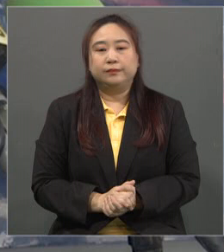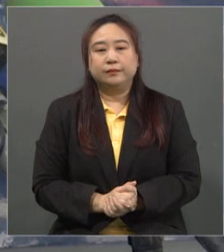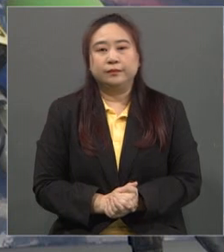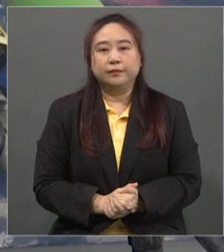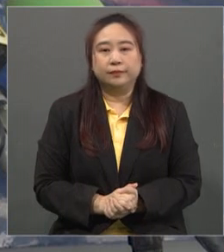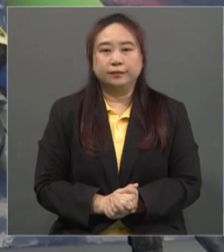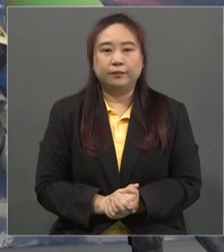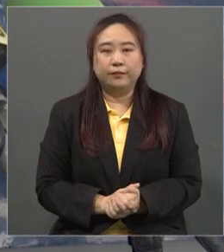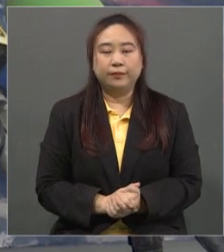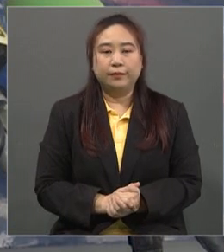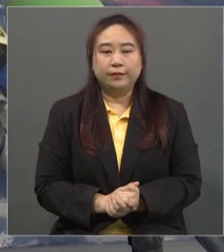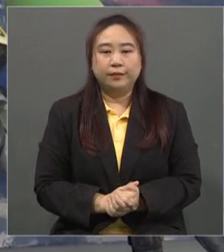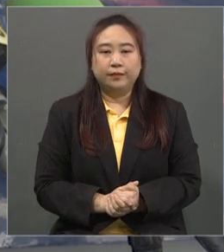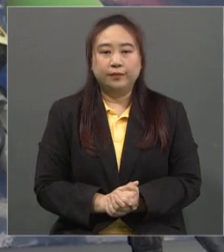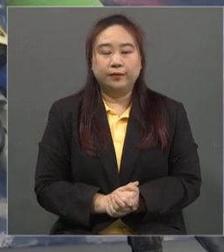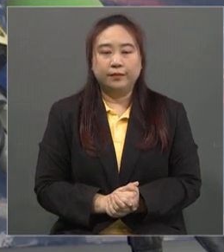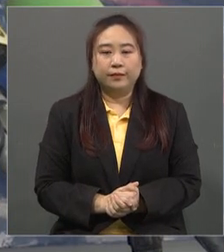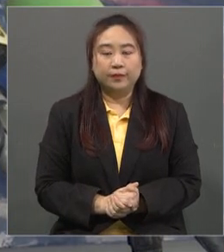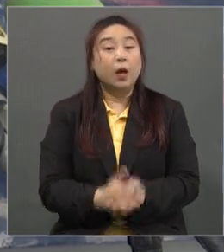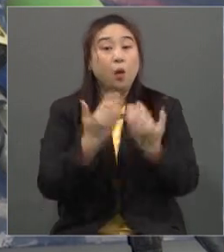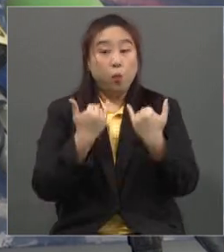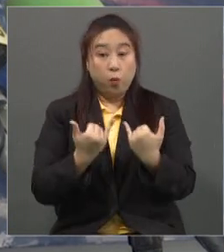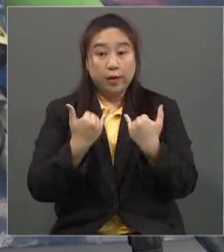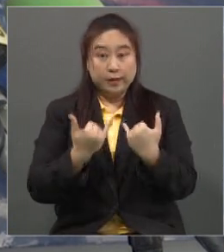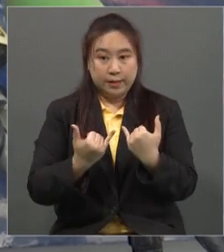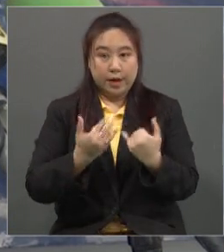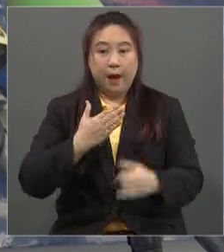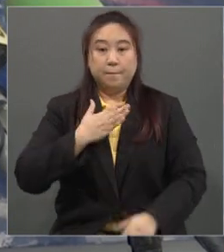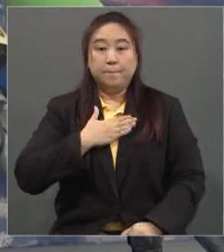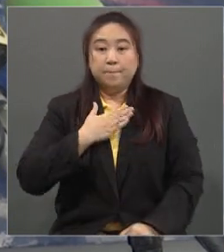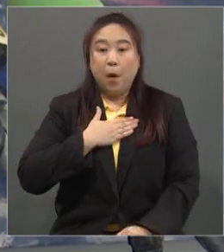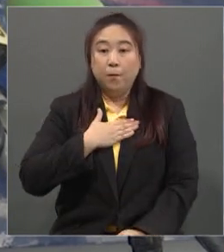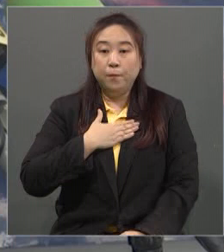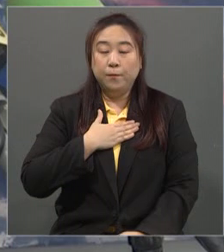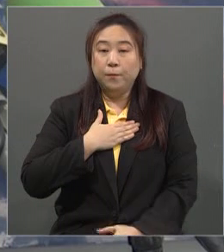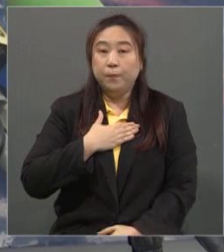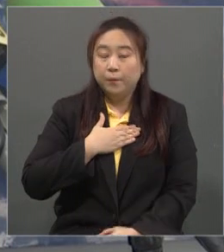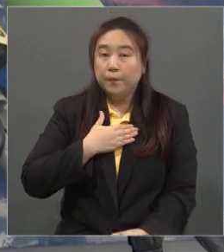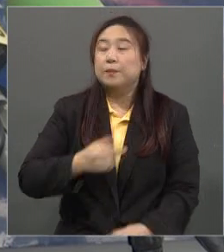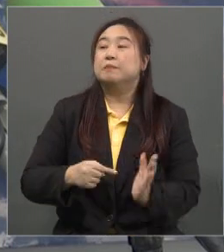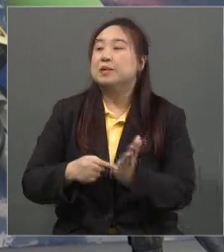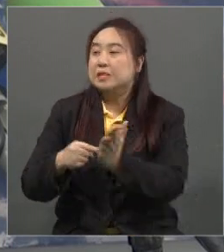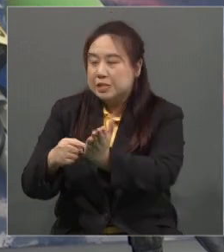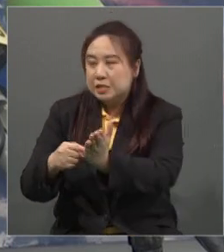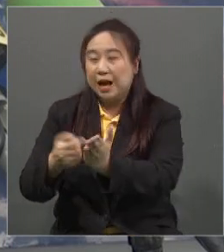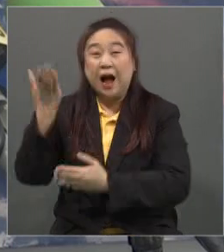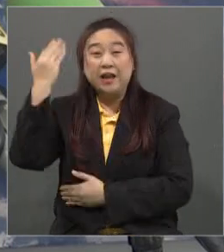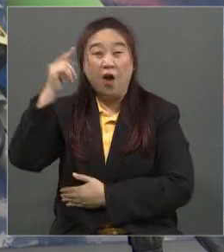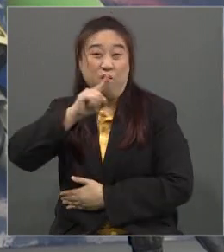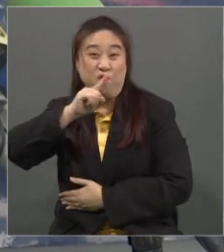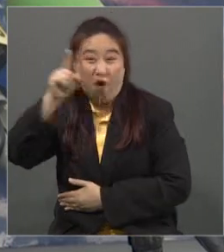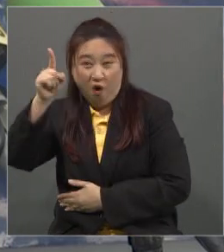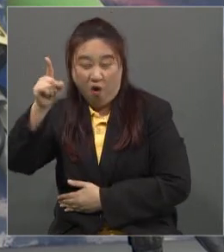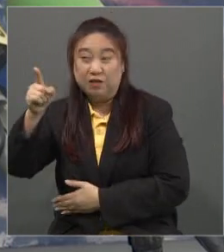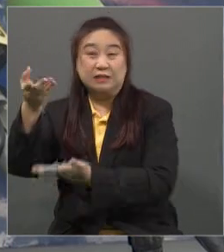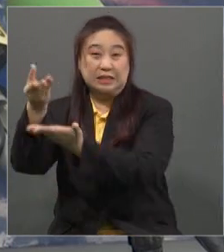ดเพราะฉะนั้นในวันนี้ผมมายื่นเพื่อถอนโดยไม่มีเงื่อนไขใ